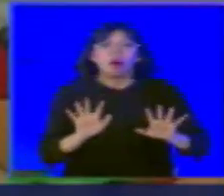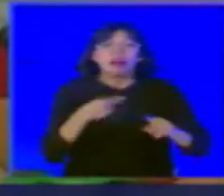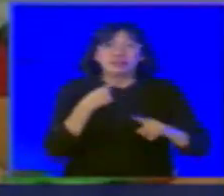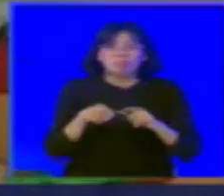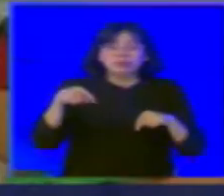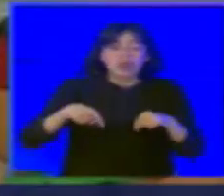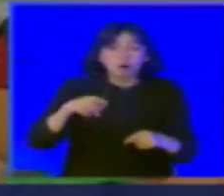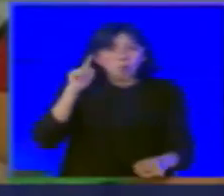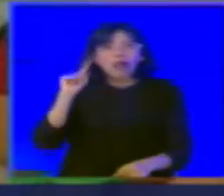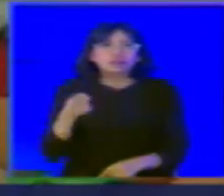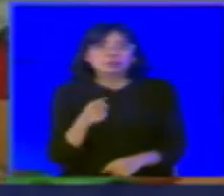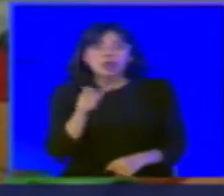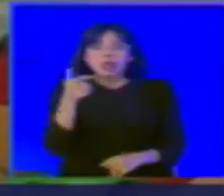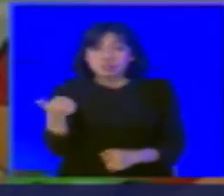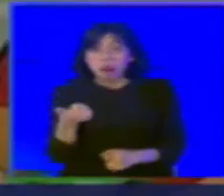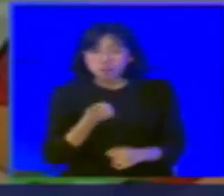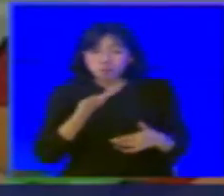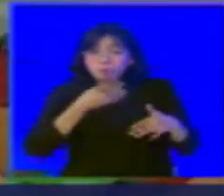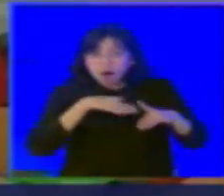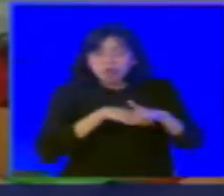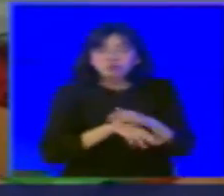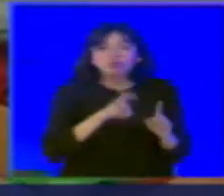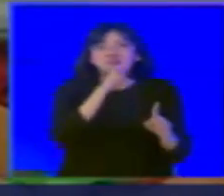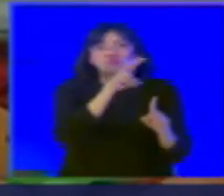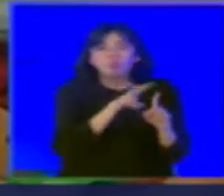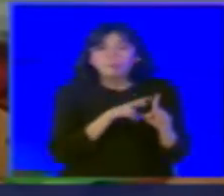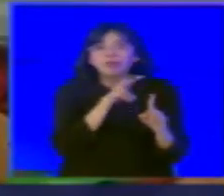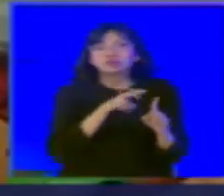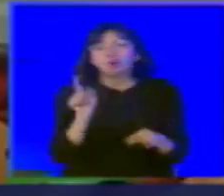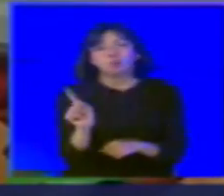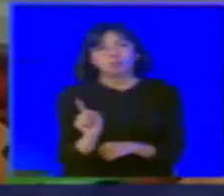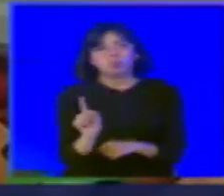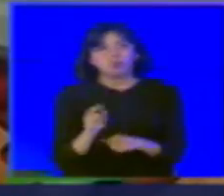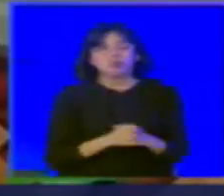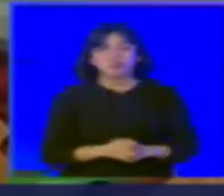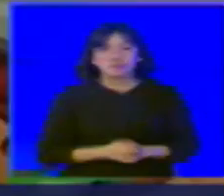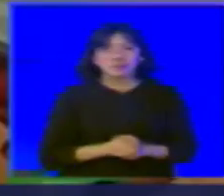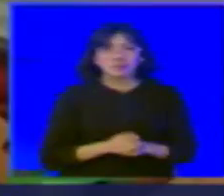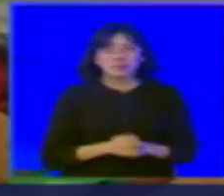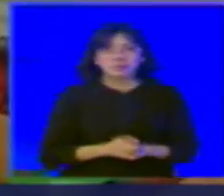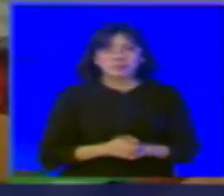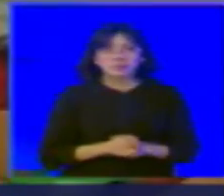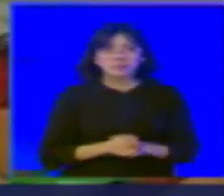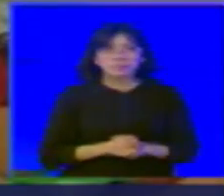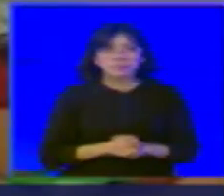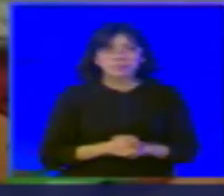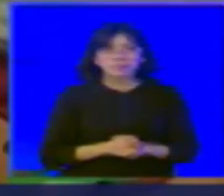pengukuran setiap tamu yang akan datang ke istana. Nah itu seandainya